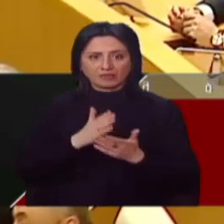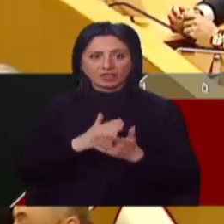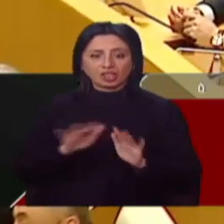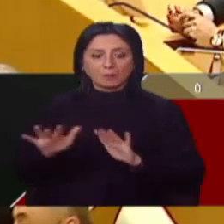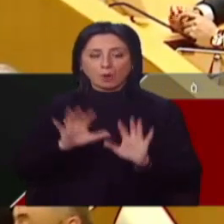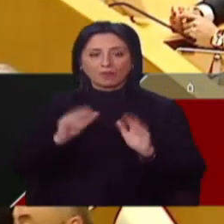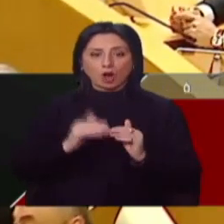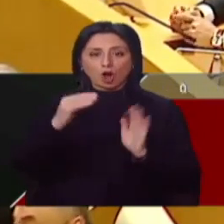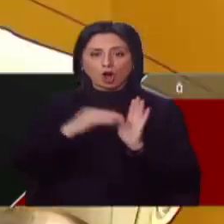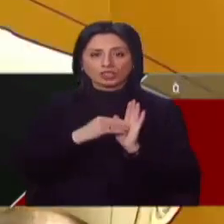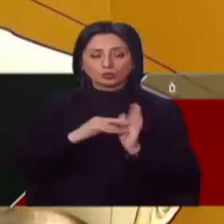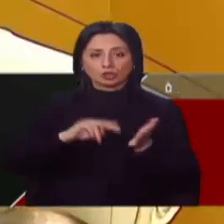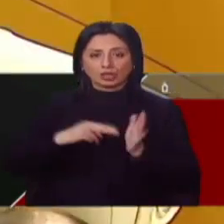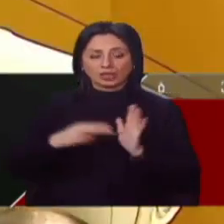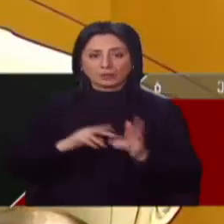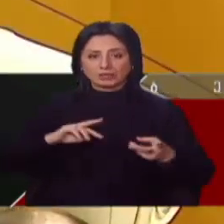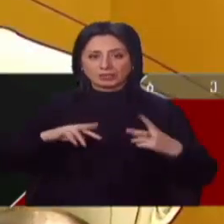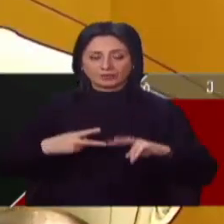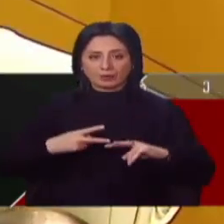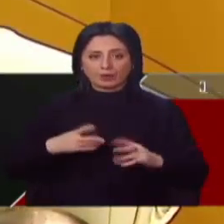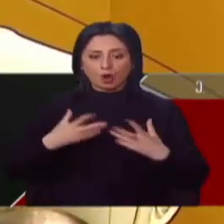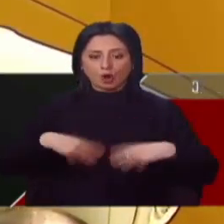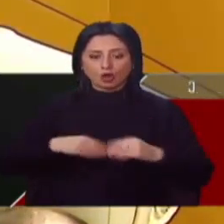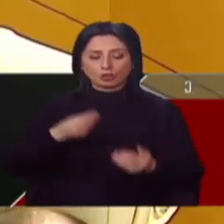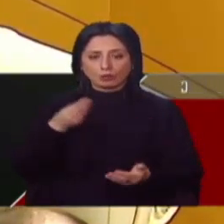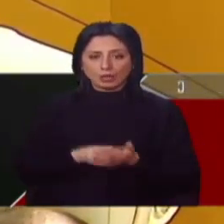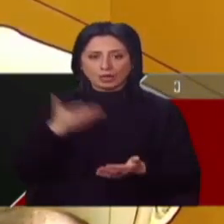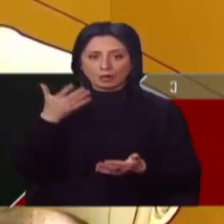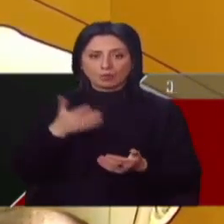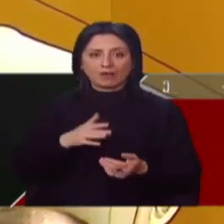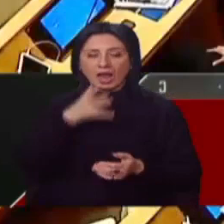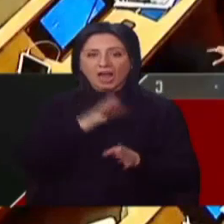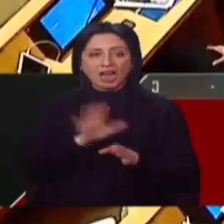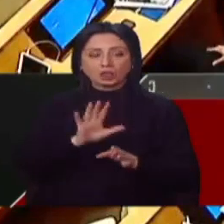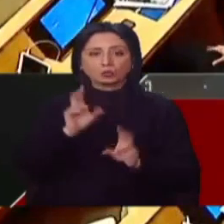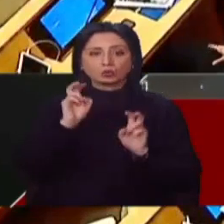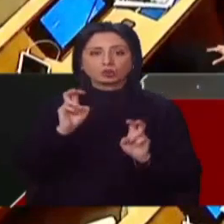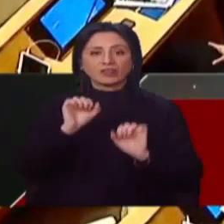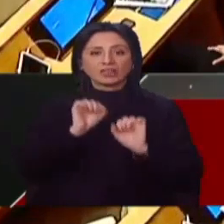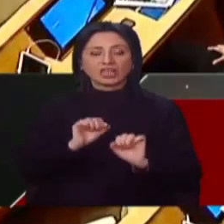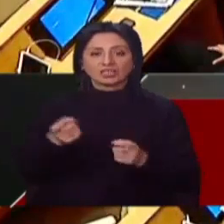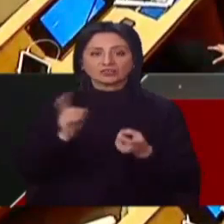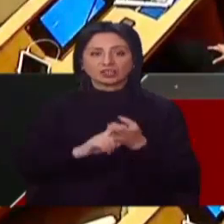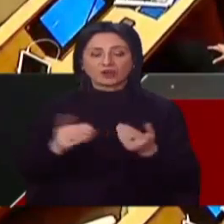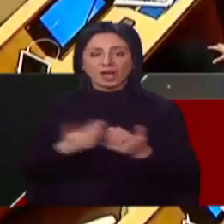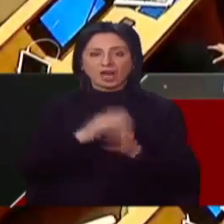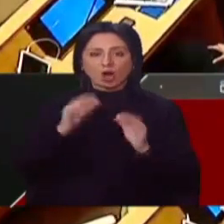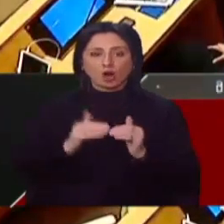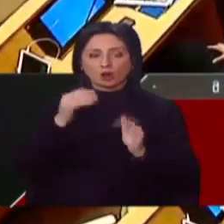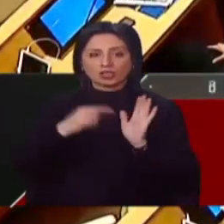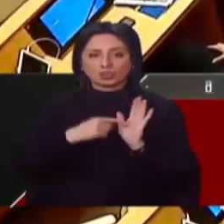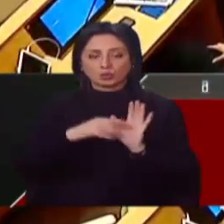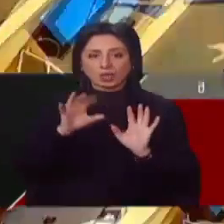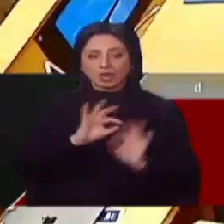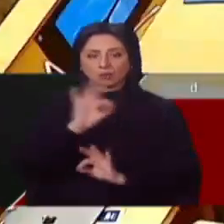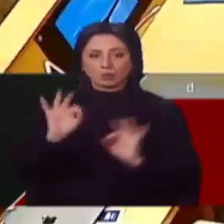mokmet constituția și dageg milit tsulile bebida ojahur ghirebulebata da arasrul slovanta dați fișe sa heb ahali constituție ori